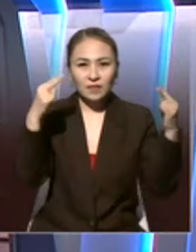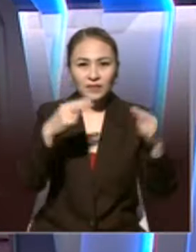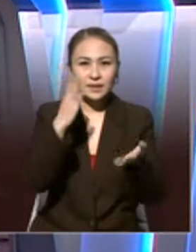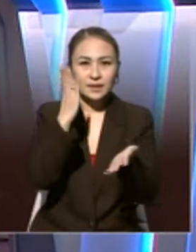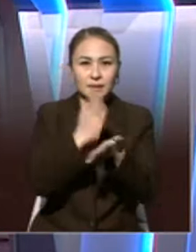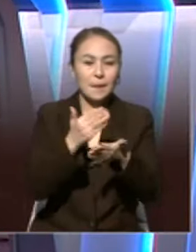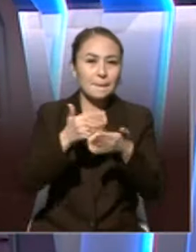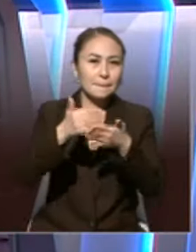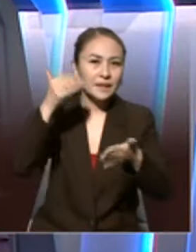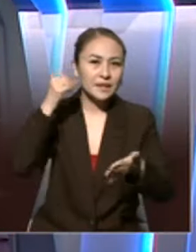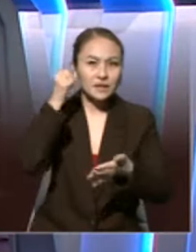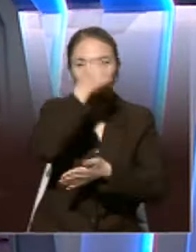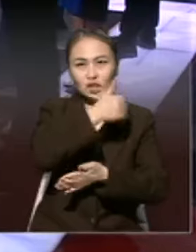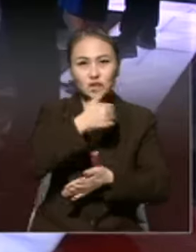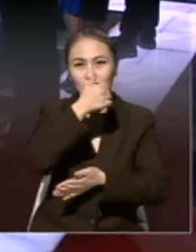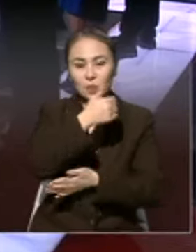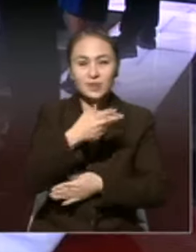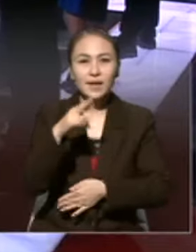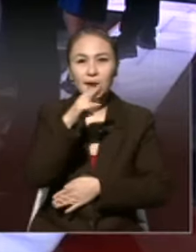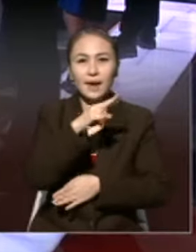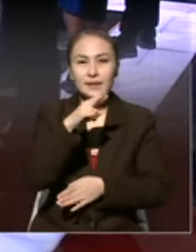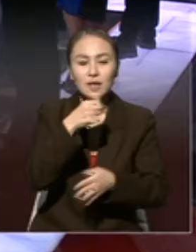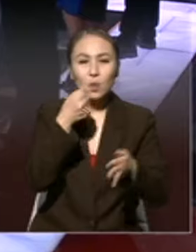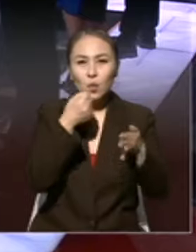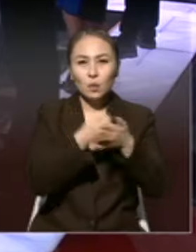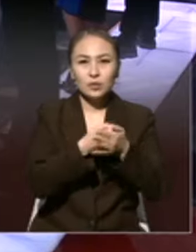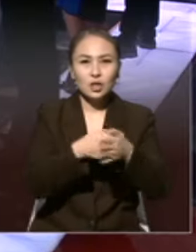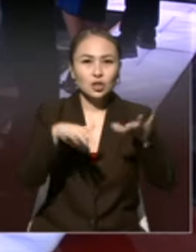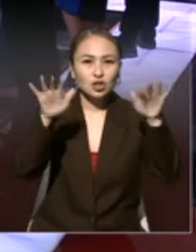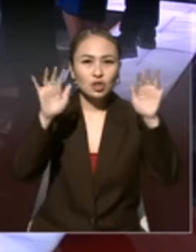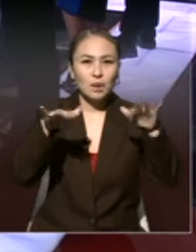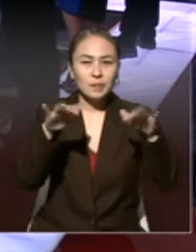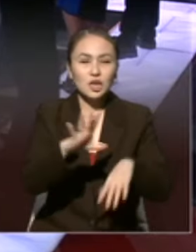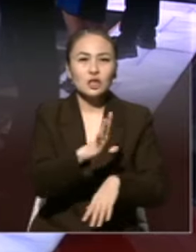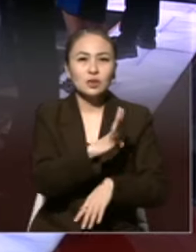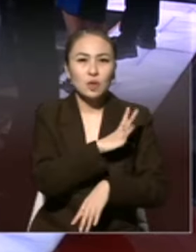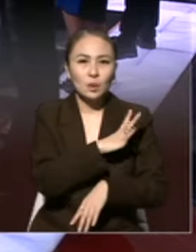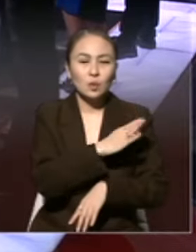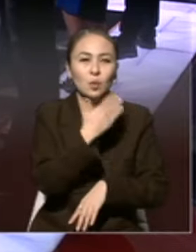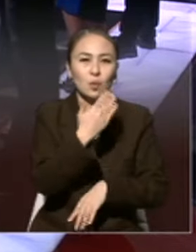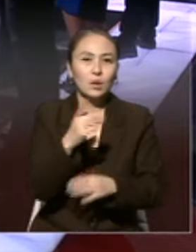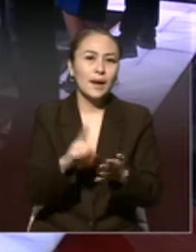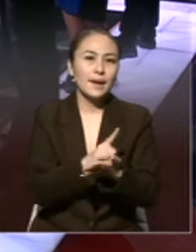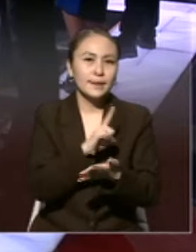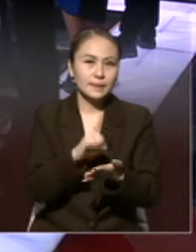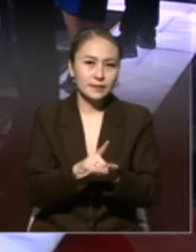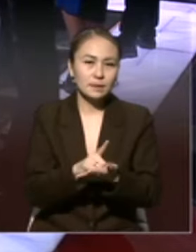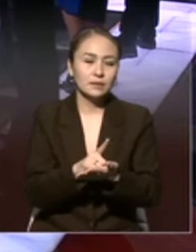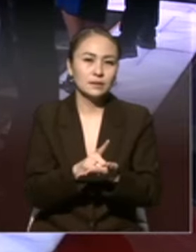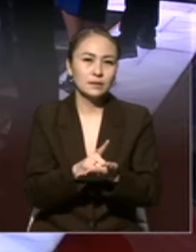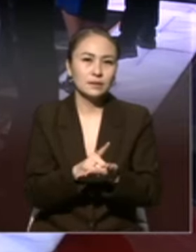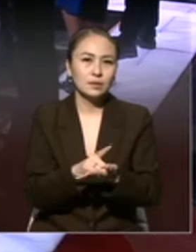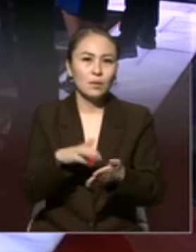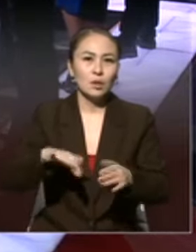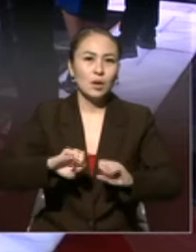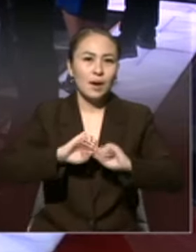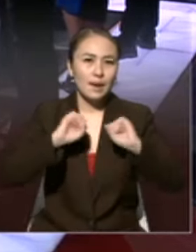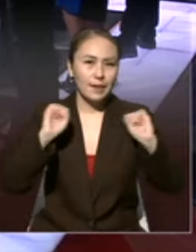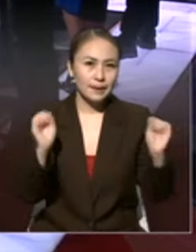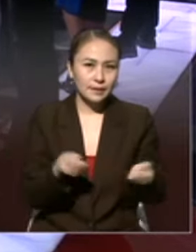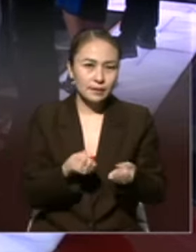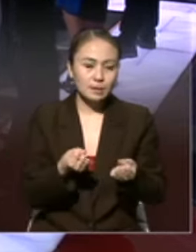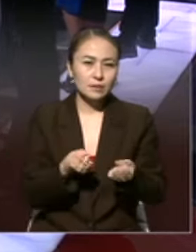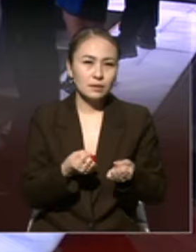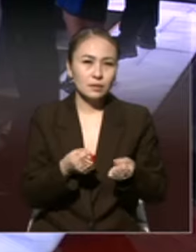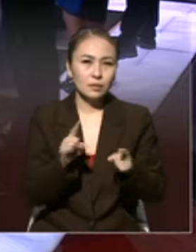Мысалға міне былтырғы жылы осы қаңтар айына дейін жаңбыр жауды. Ол әрине одан кейін аяз түсті, бұл